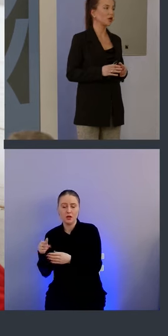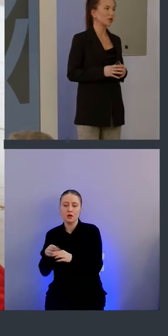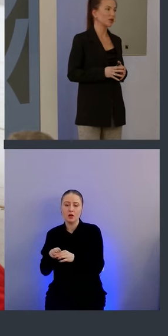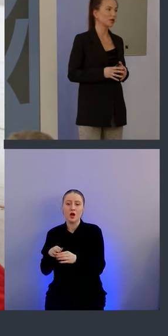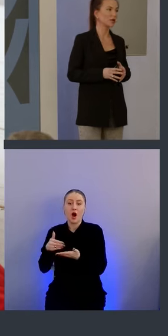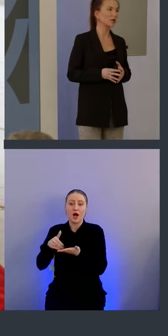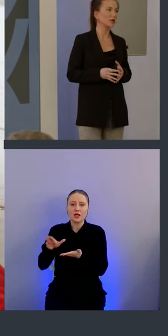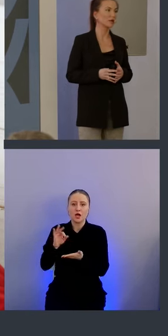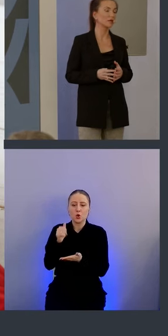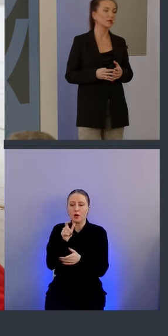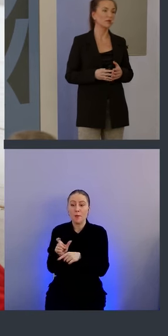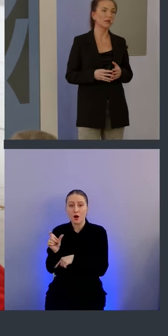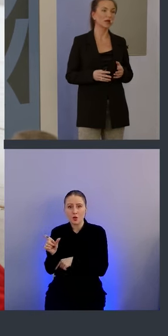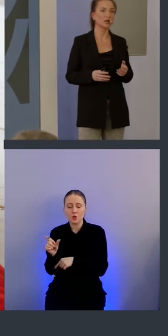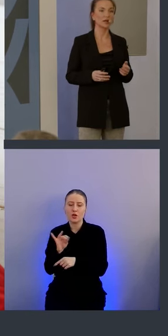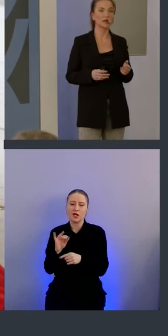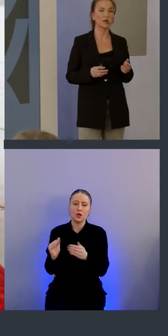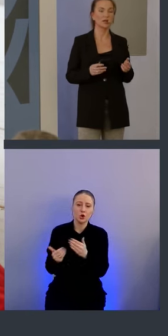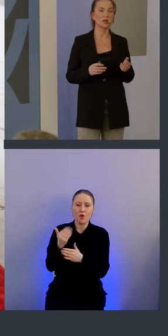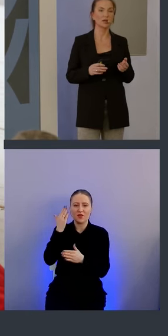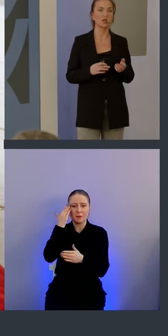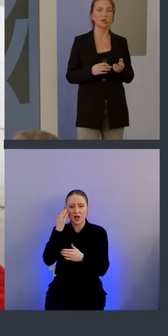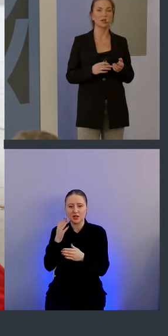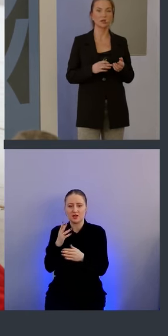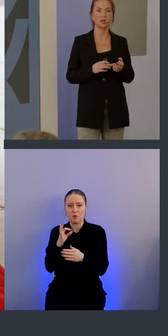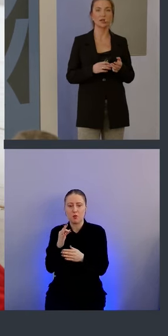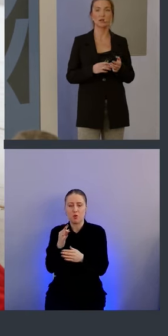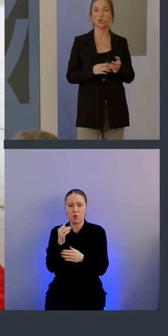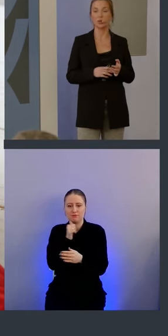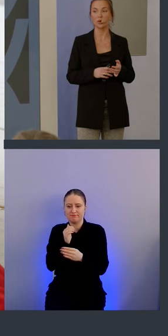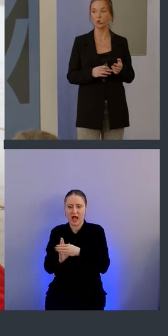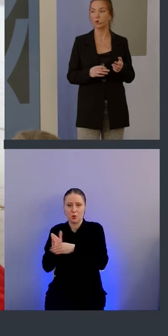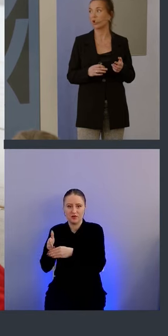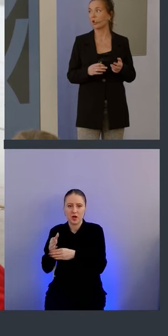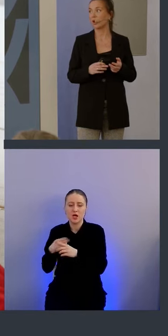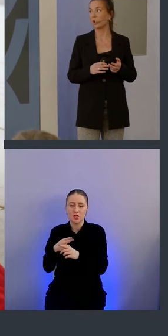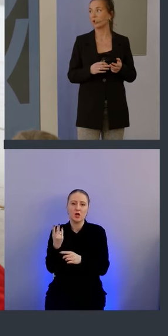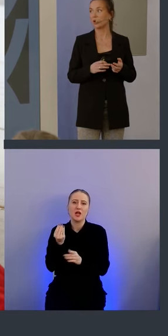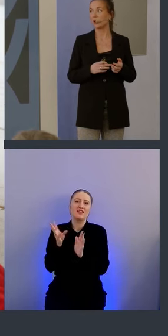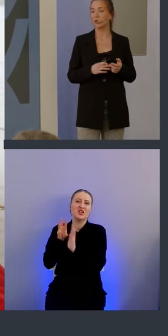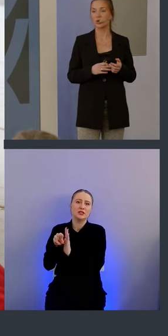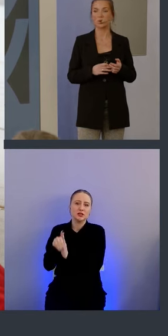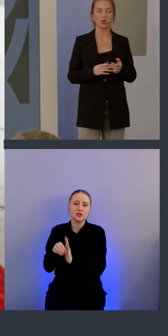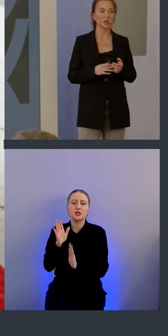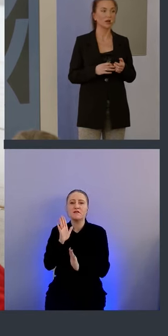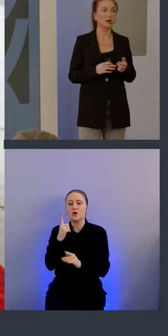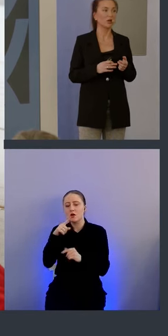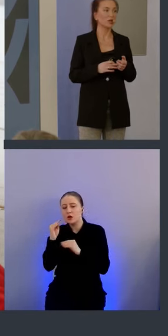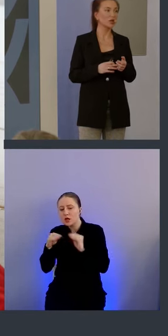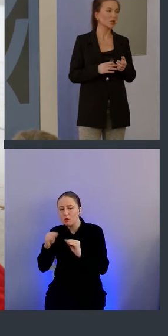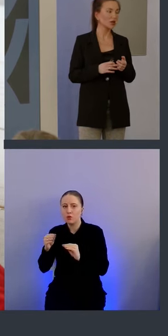от паролей, поддержка новых методов аутентификации — это и значительные инвестиции в разработку, это и расходы